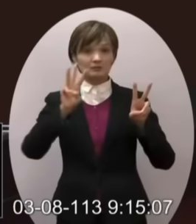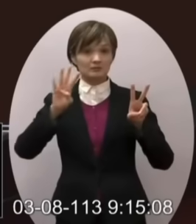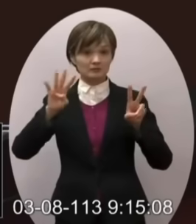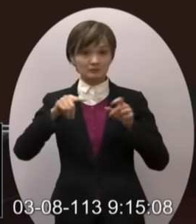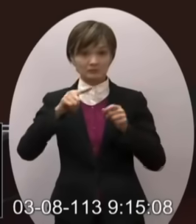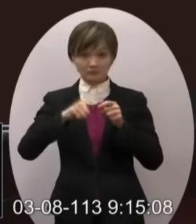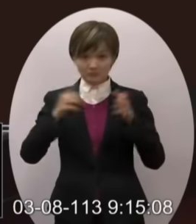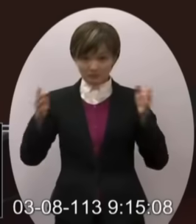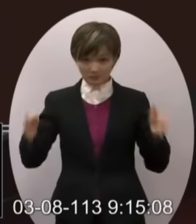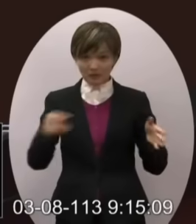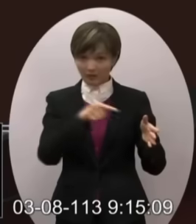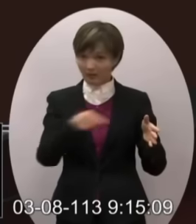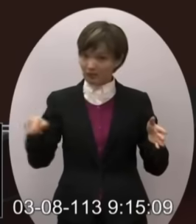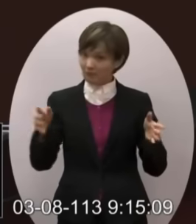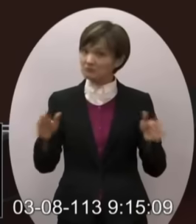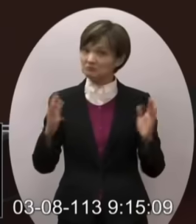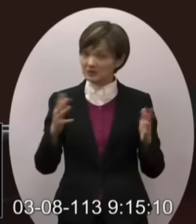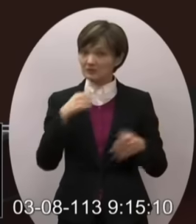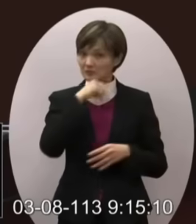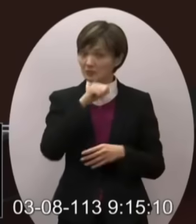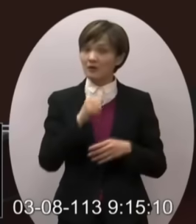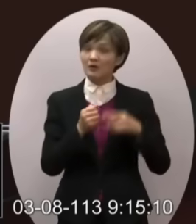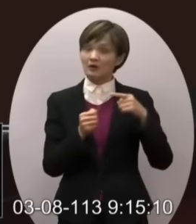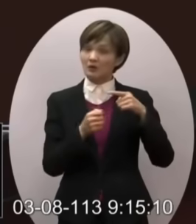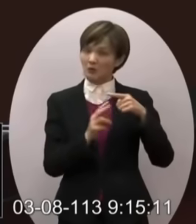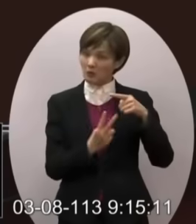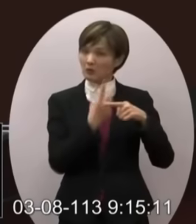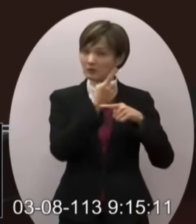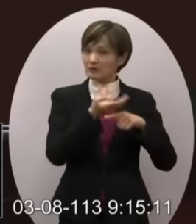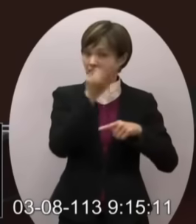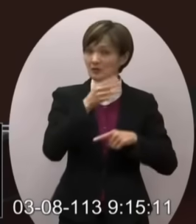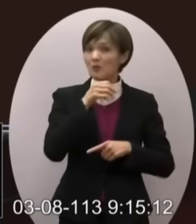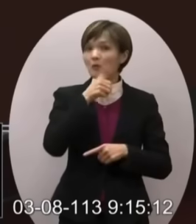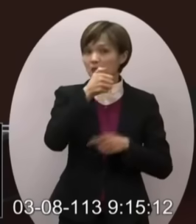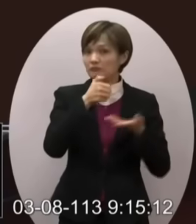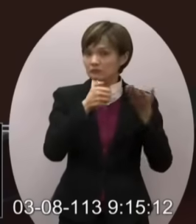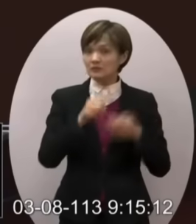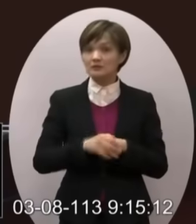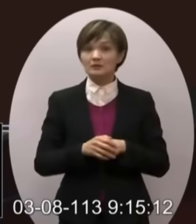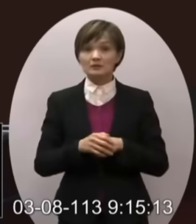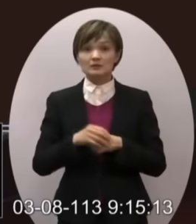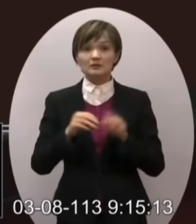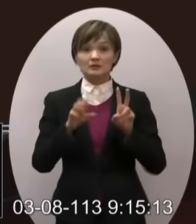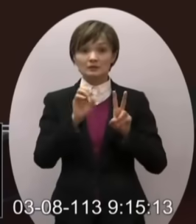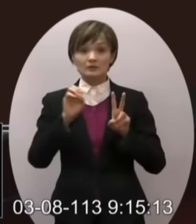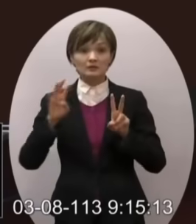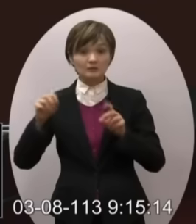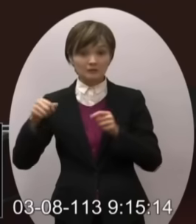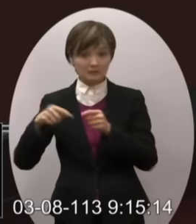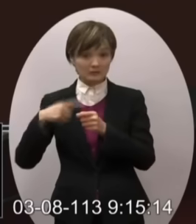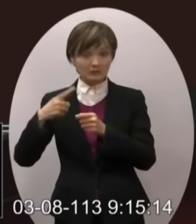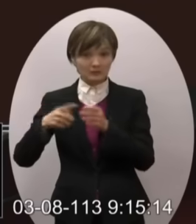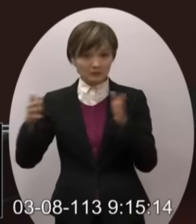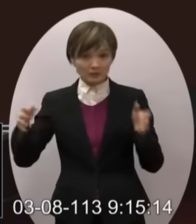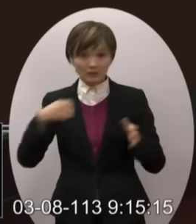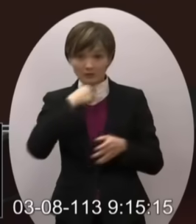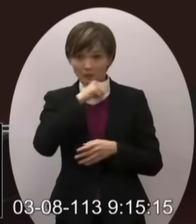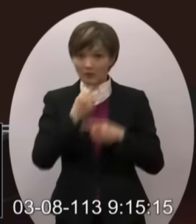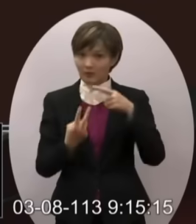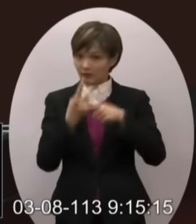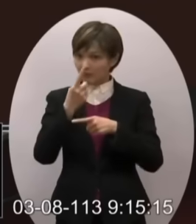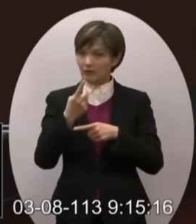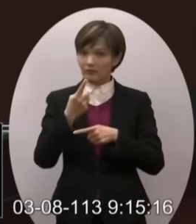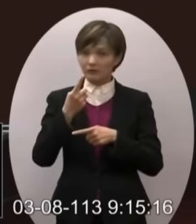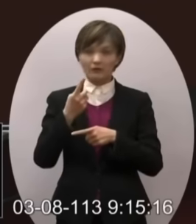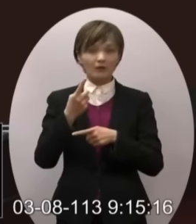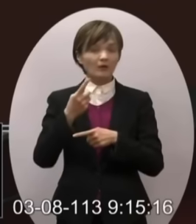口超过50岁，2045年台湾的一半人口超过60岁，但行政院主导